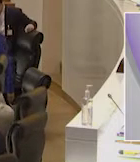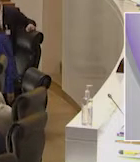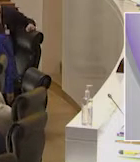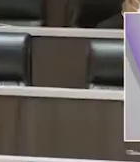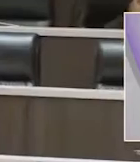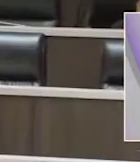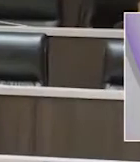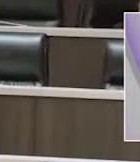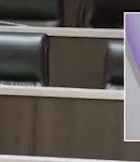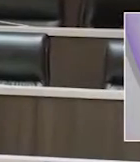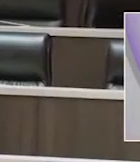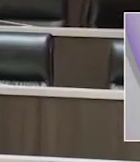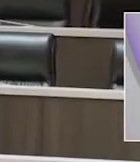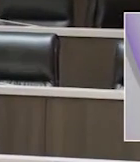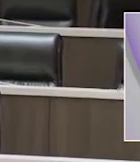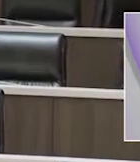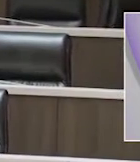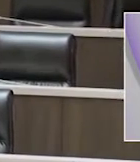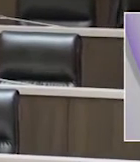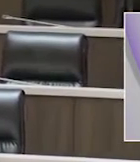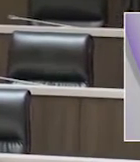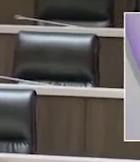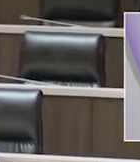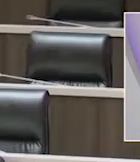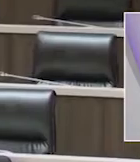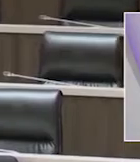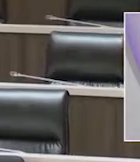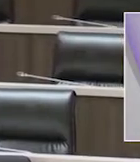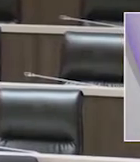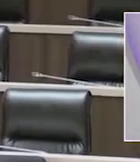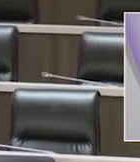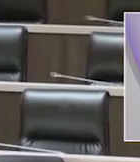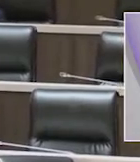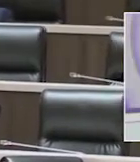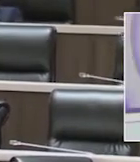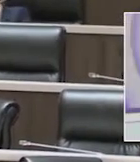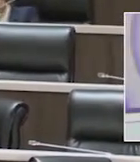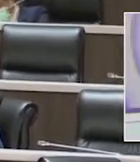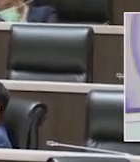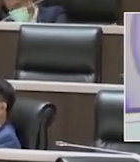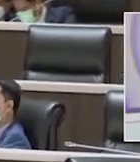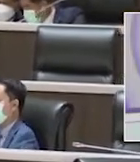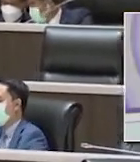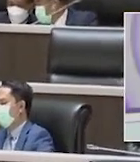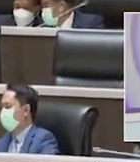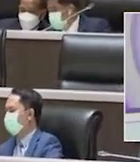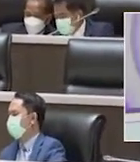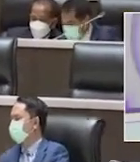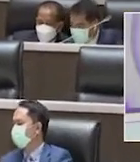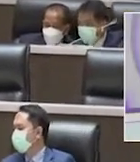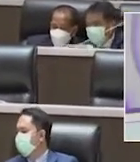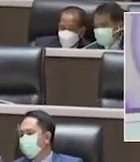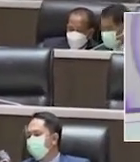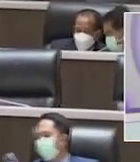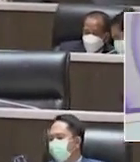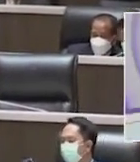ลงมติแบบขานชื่อชื่อให้รู้กันไปว่าใครคิดเห็นอย่างไรปรากฏพรรคเพื่อไทยก็ถอยกรูดเลยถึงแม้จะมีเหตุผล